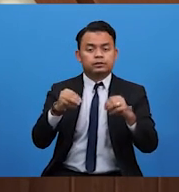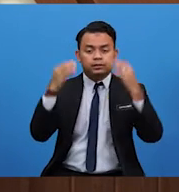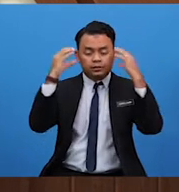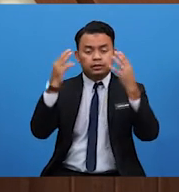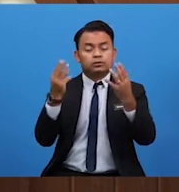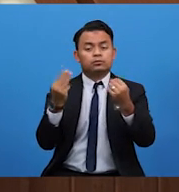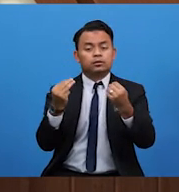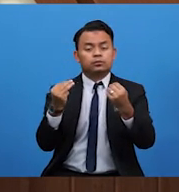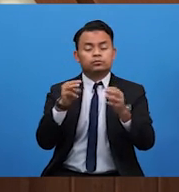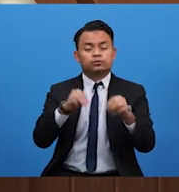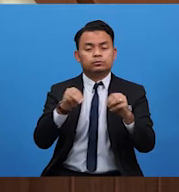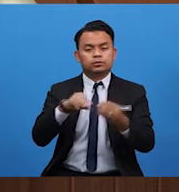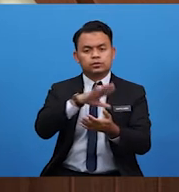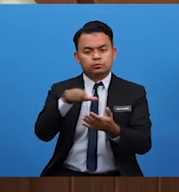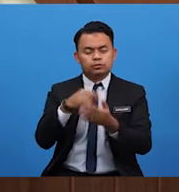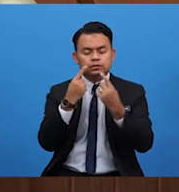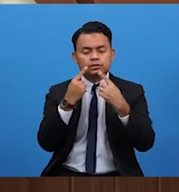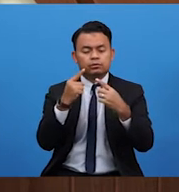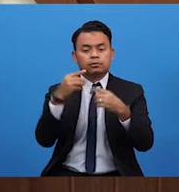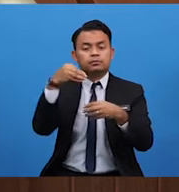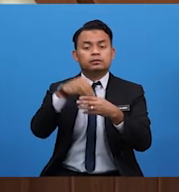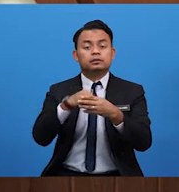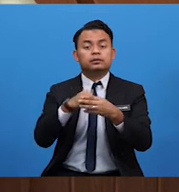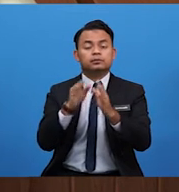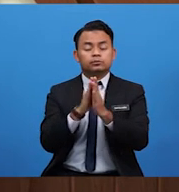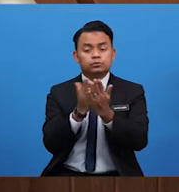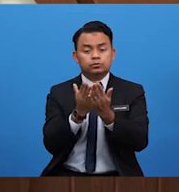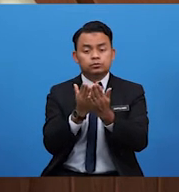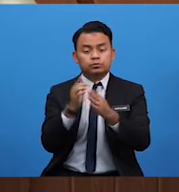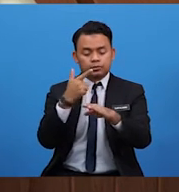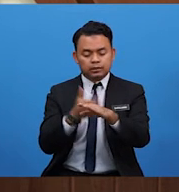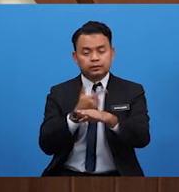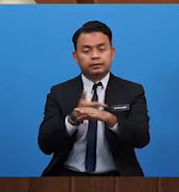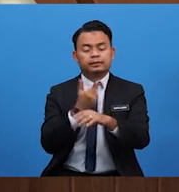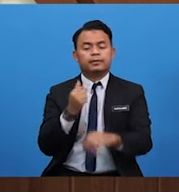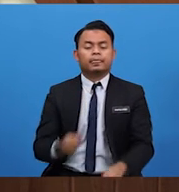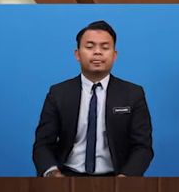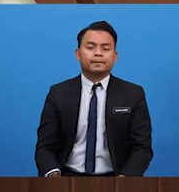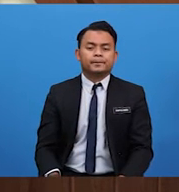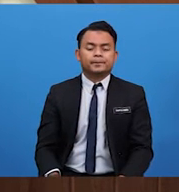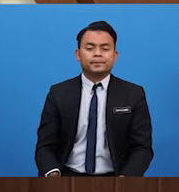menjawab soalan yang diberikan ini dalam buku latihan.